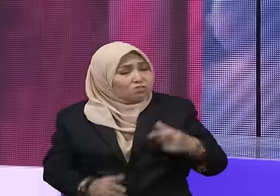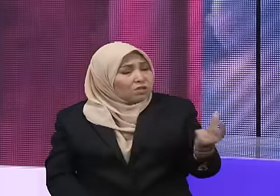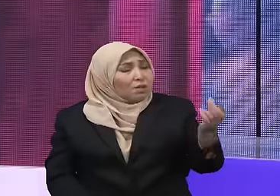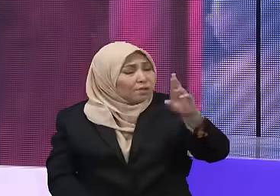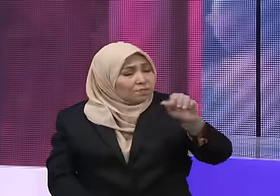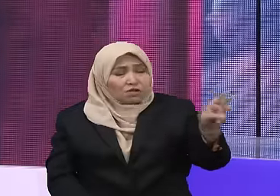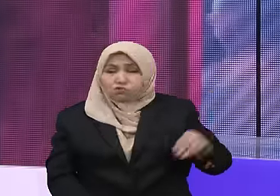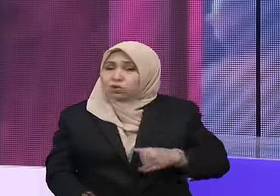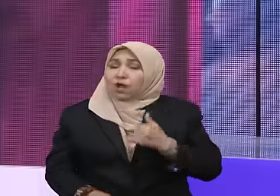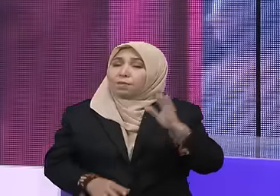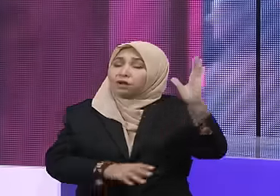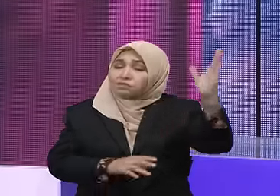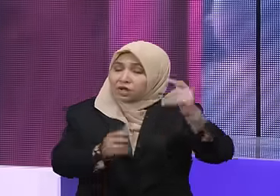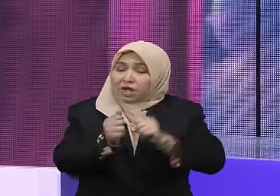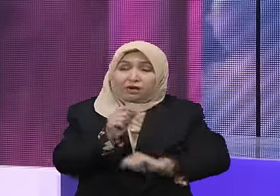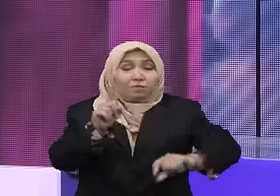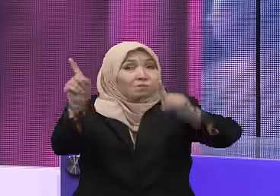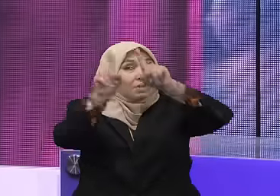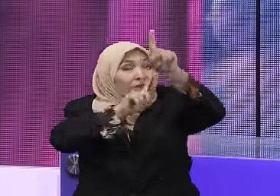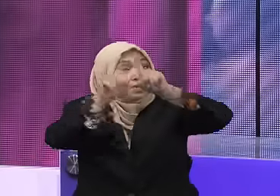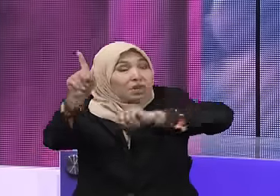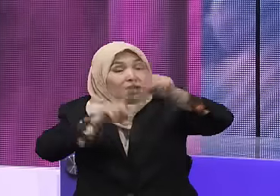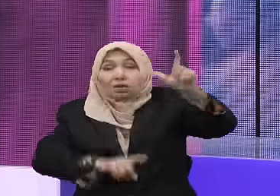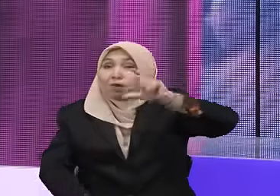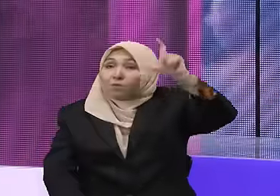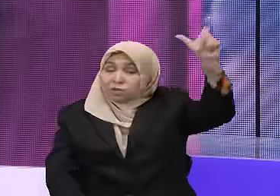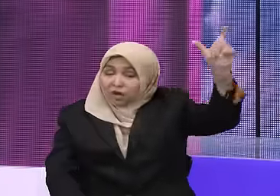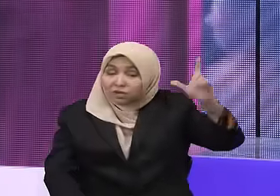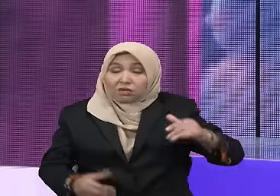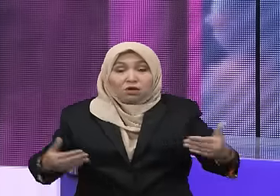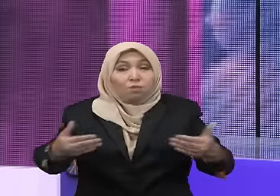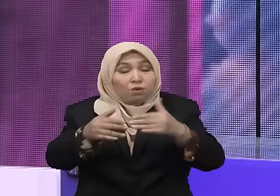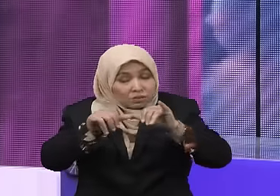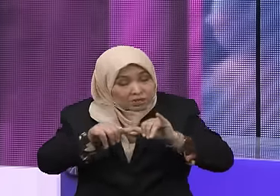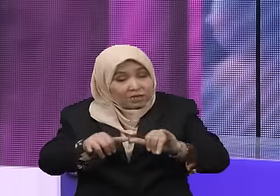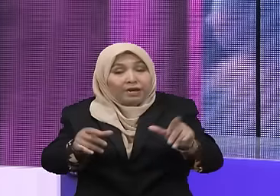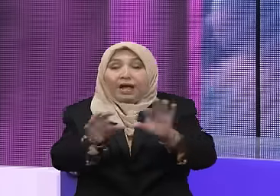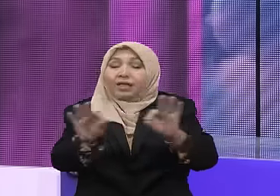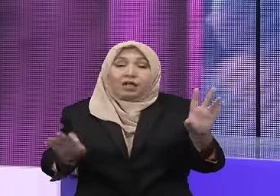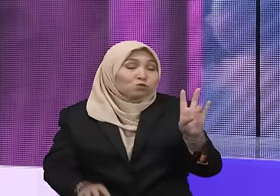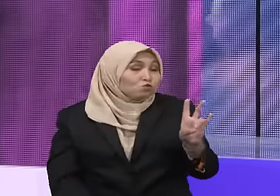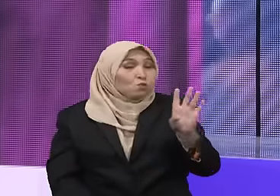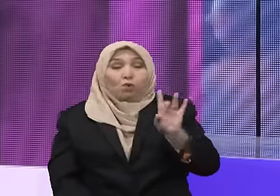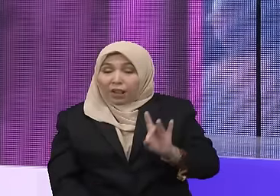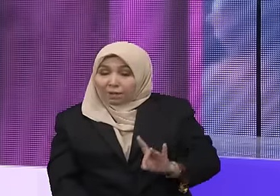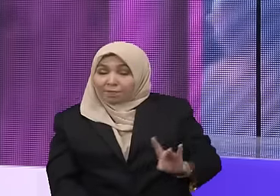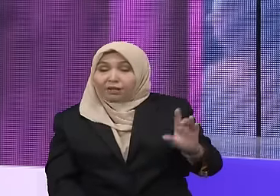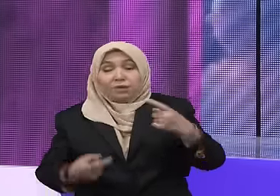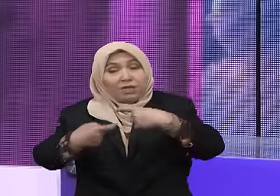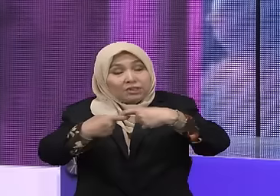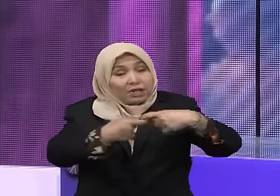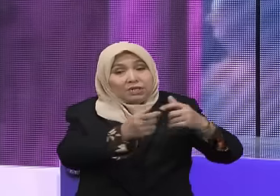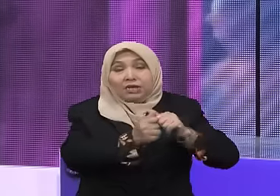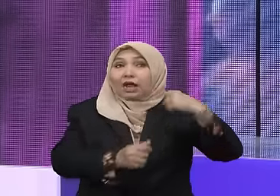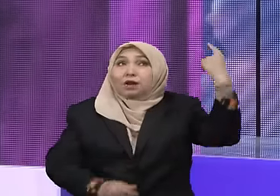dengan kaukaban, dengan bintang, dengan al-qamar, diteruskan lagi dengan ayat 78 berkaitan